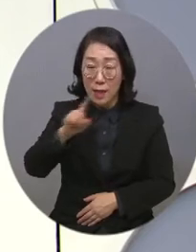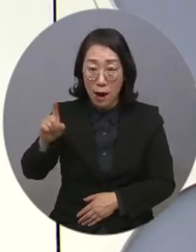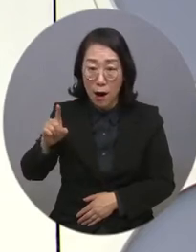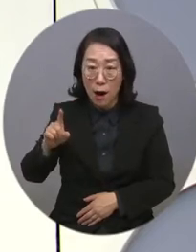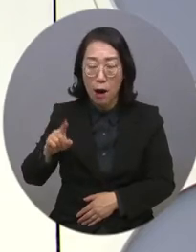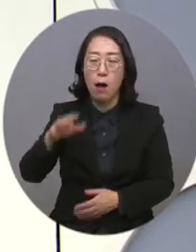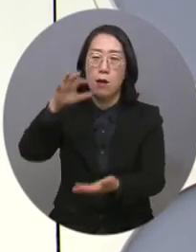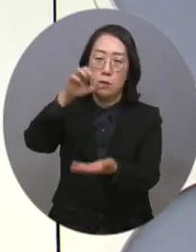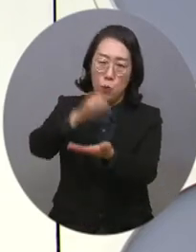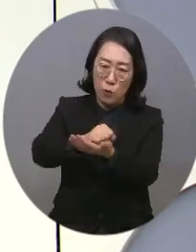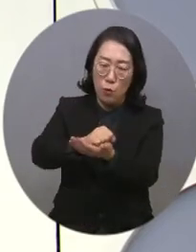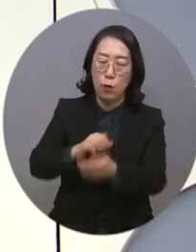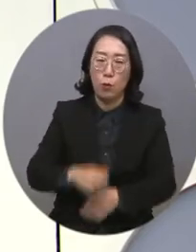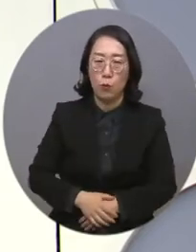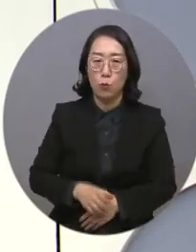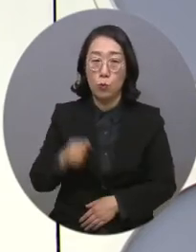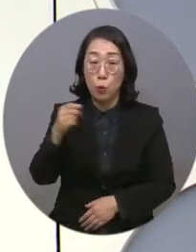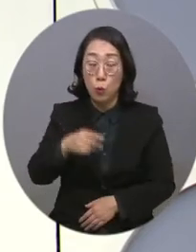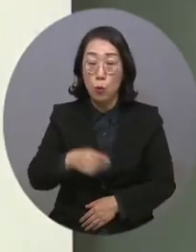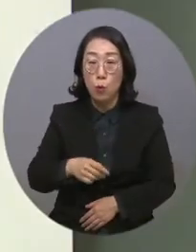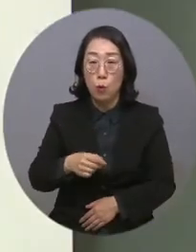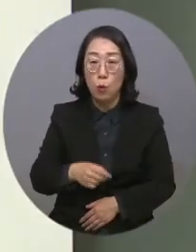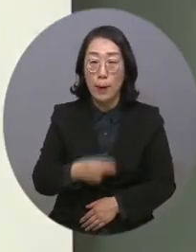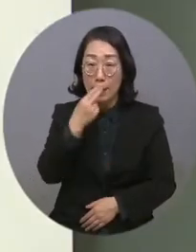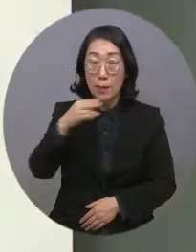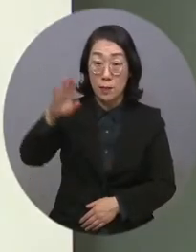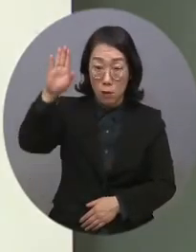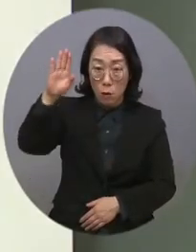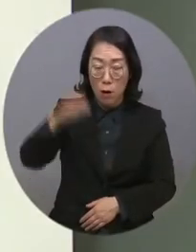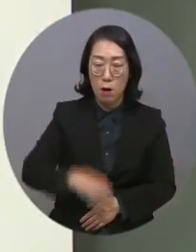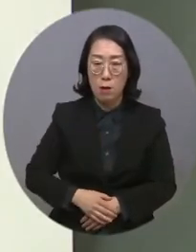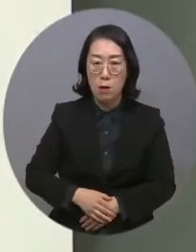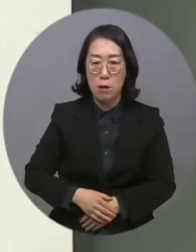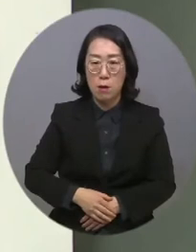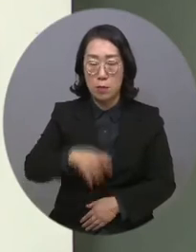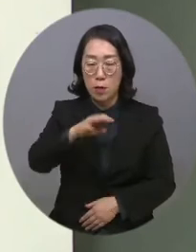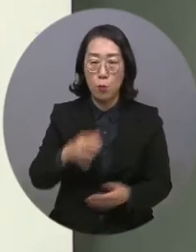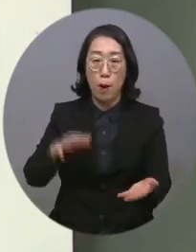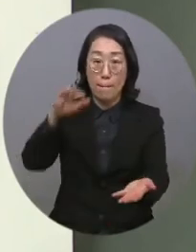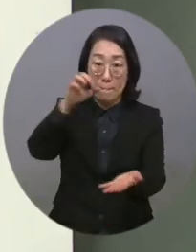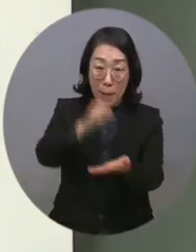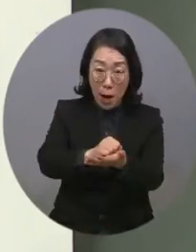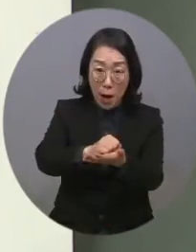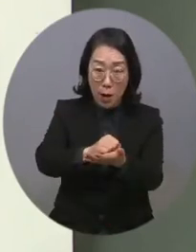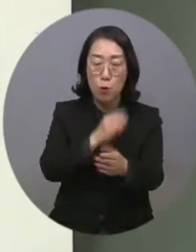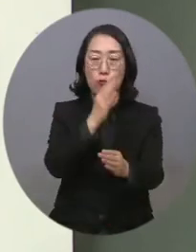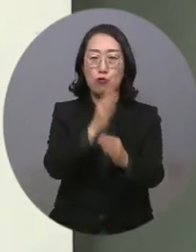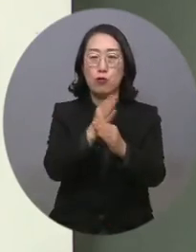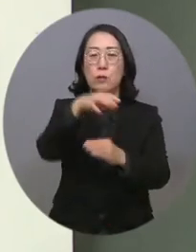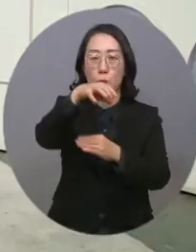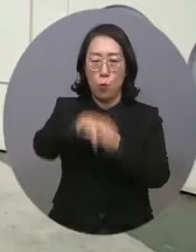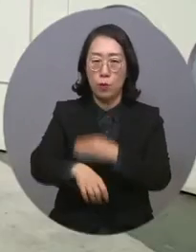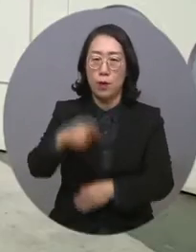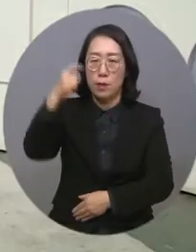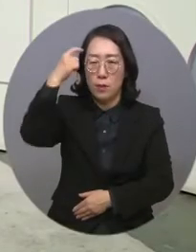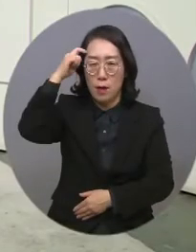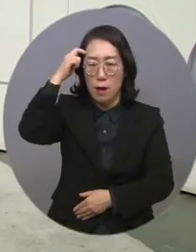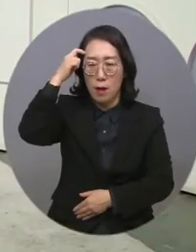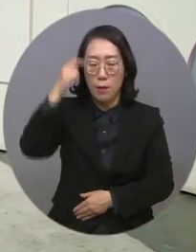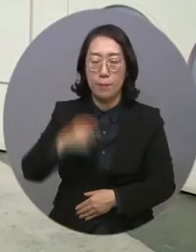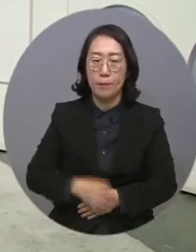제패하려고 제일 먼저 침공한 데가 체코거든요. 체코를 딱 점령하면 유럽을 제패하겠다는 그런 생각을 했기 때문에 그래서